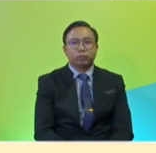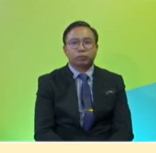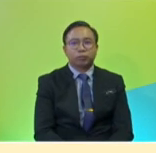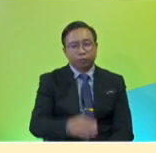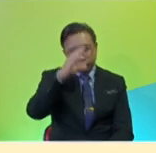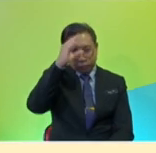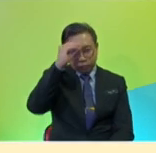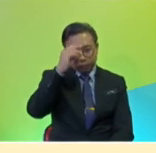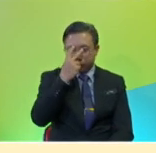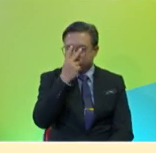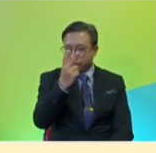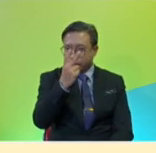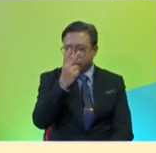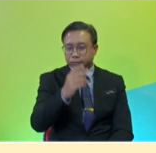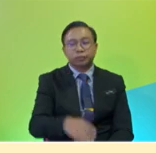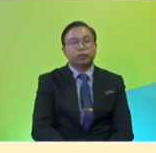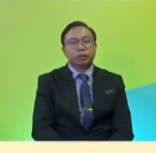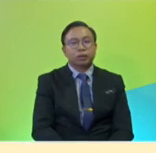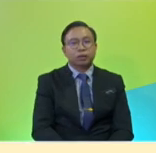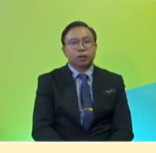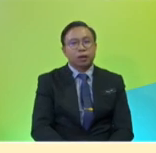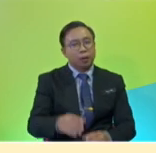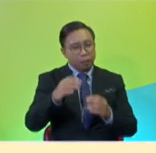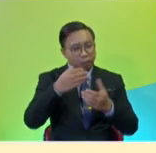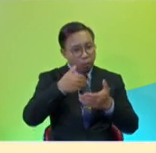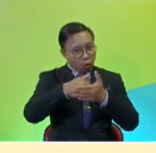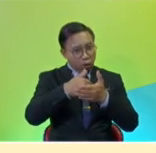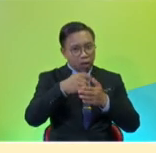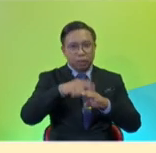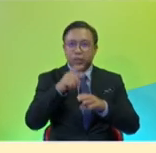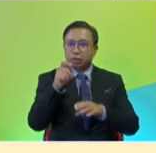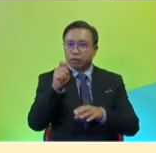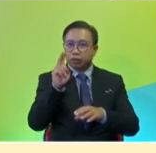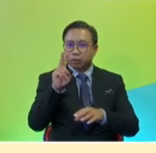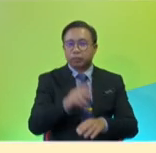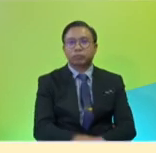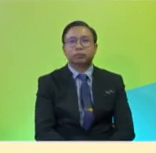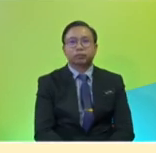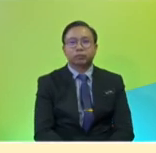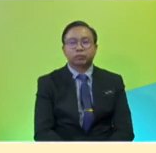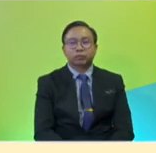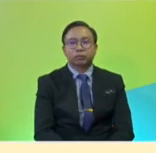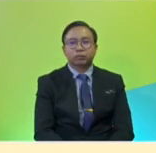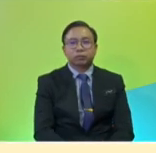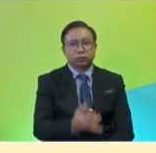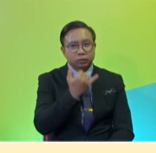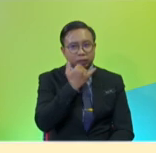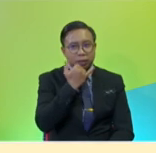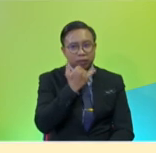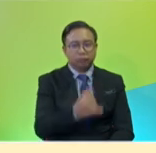Abang menonton siaran pertandingan bola sepak di televisyen. Aha. Salah.